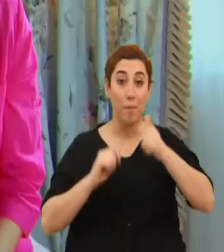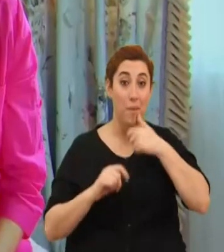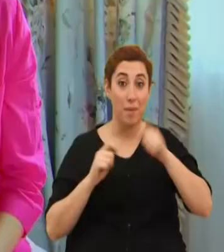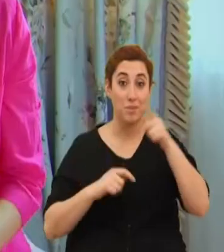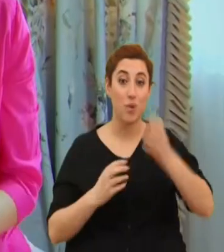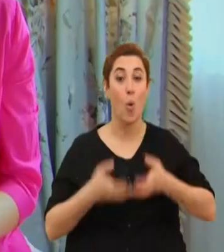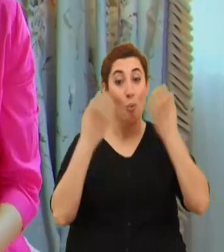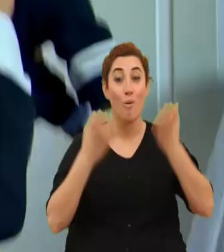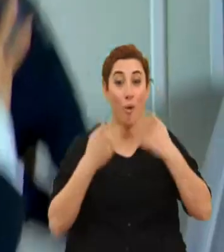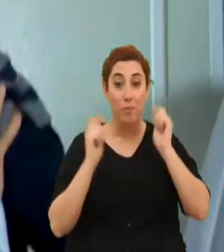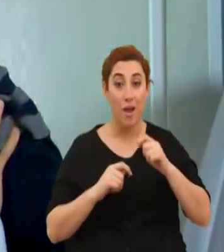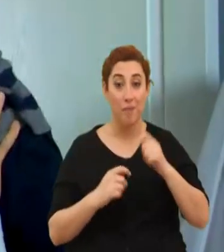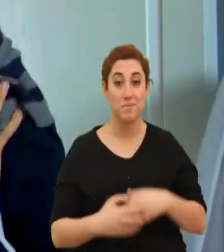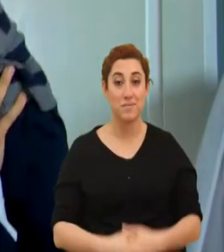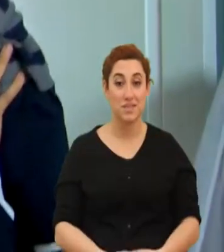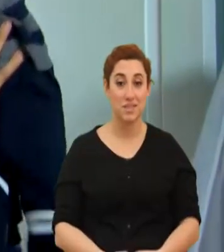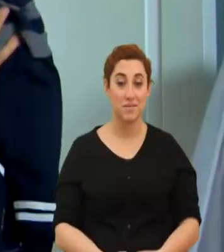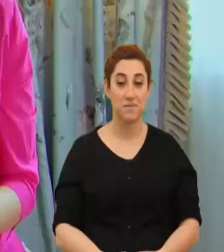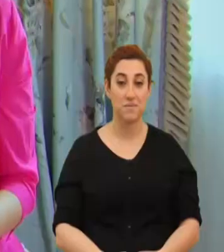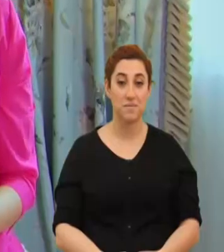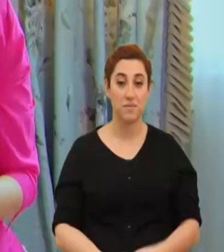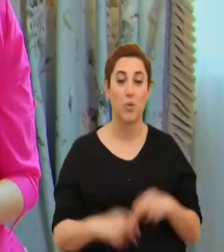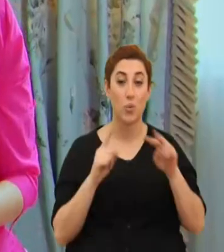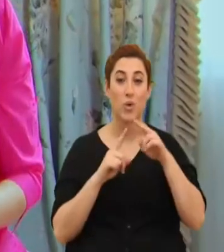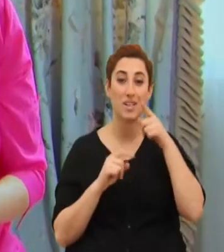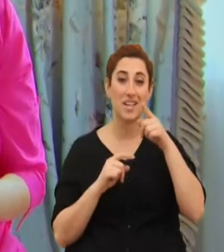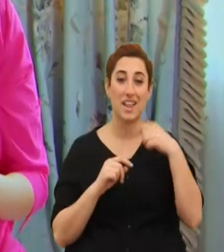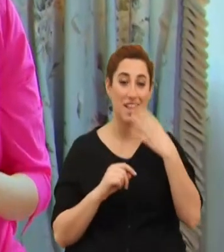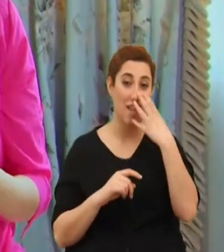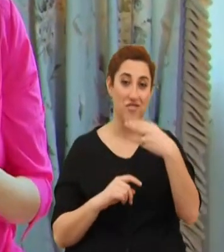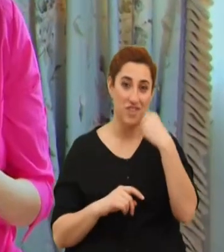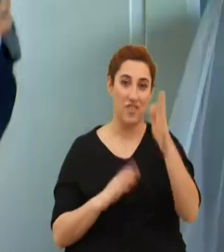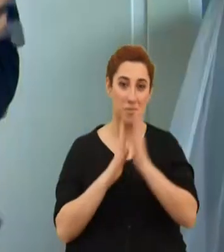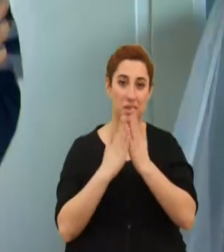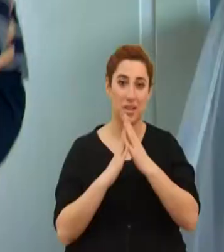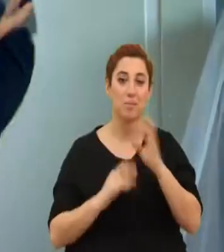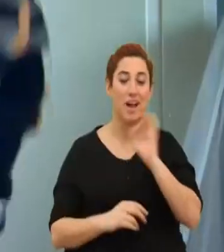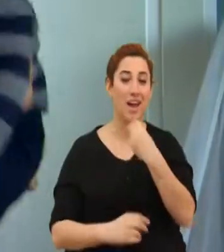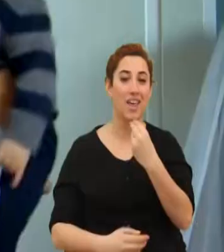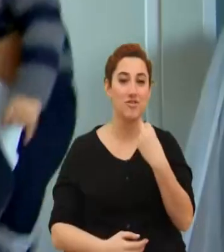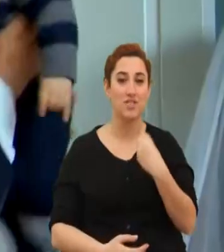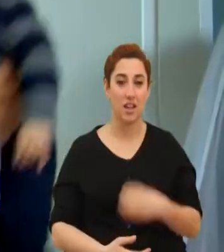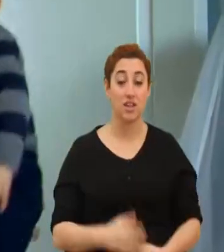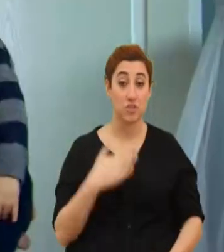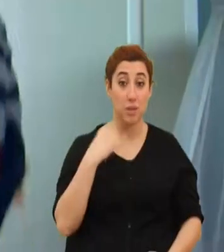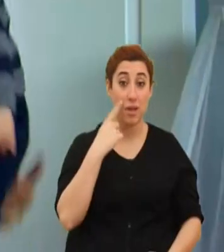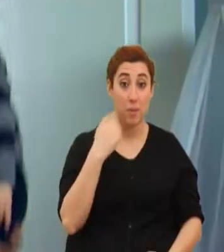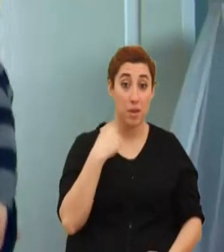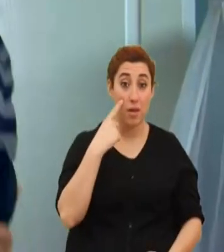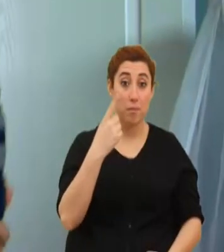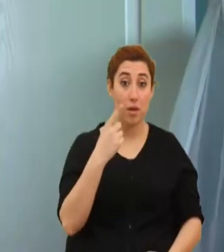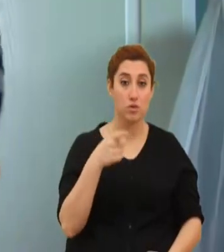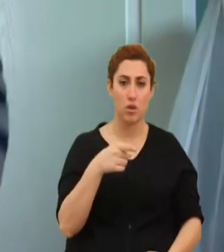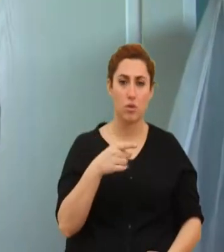seni. Hoppacık yapsın baba. Hoppacık yapsın seni baba ya. Nurhan, sana da tavsiye ederim o kitabı. İyi, güzel. Şişt, bana bak. Bana bak